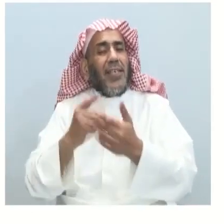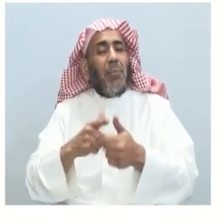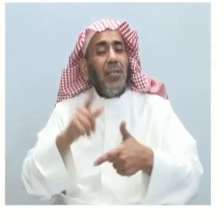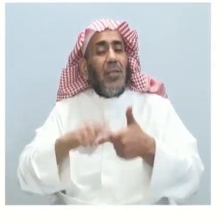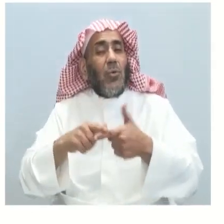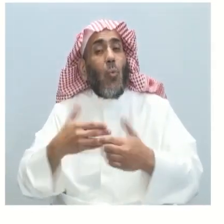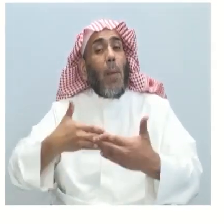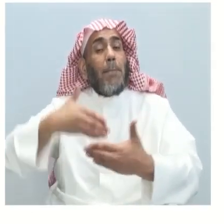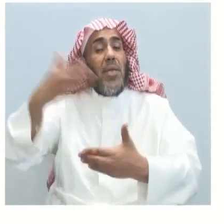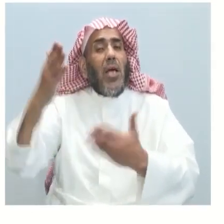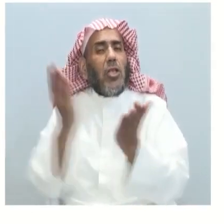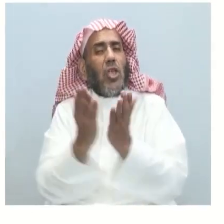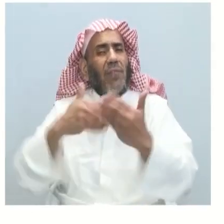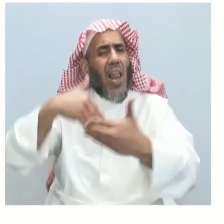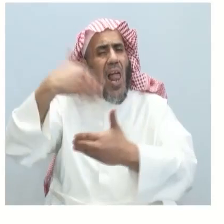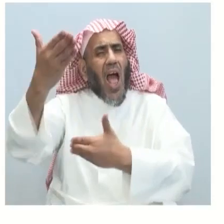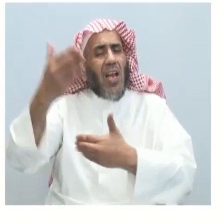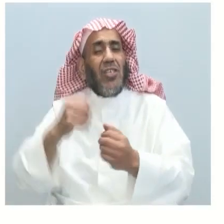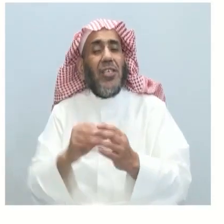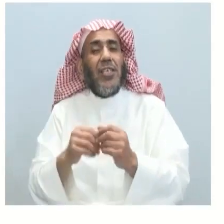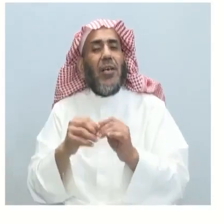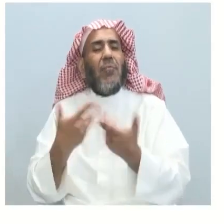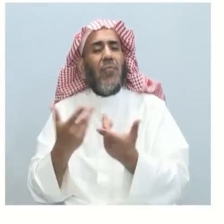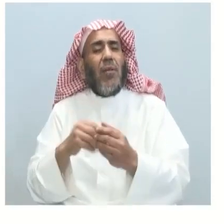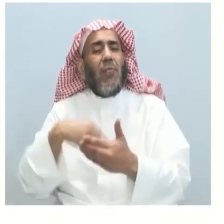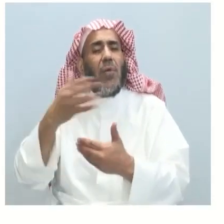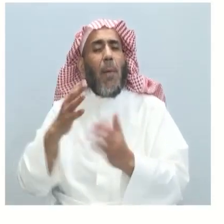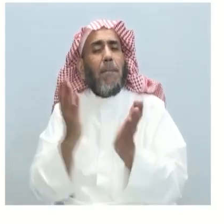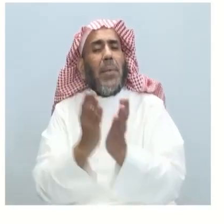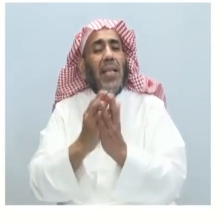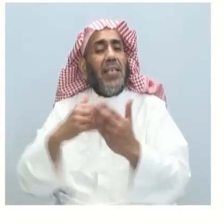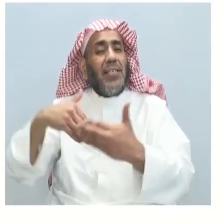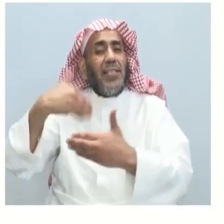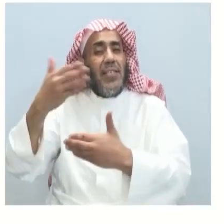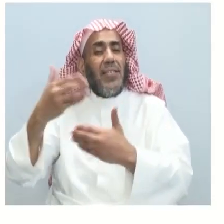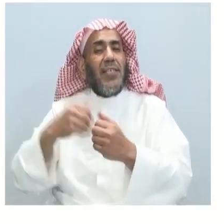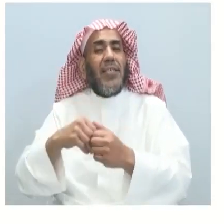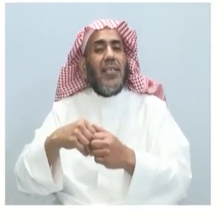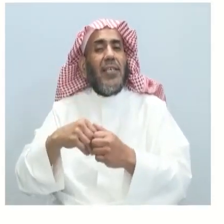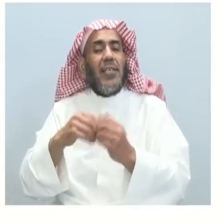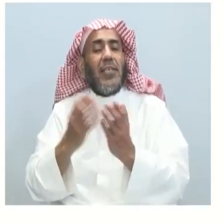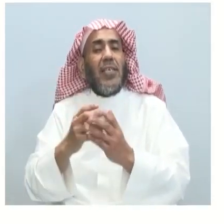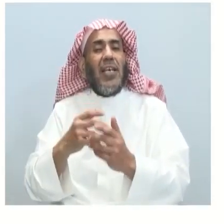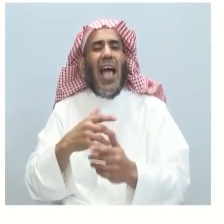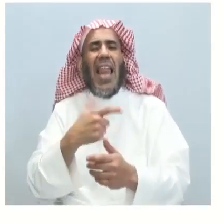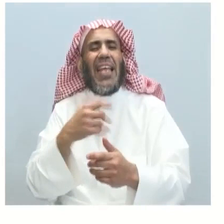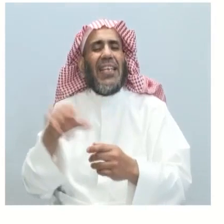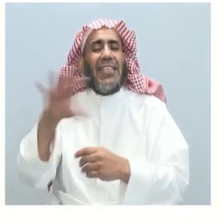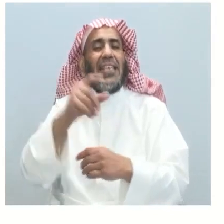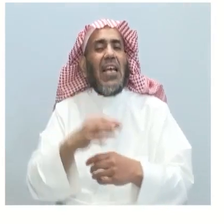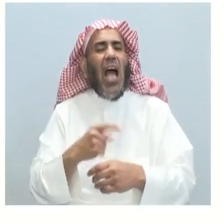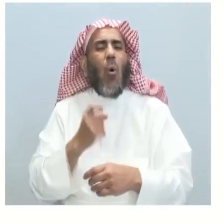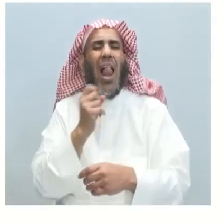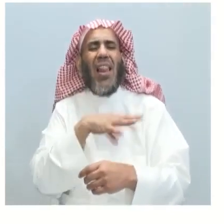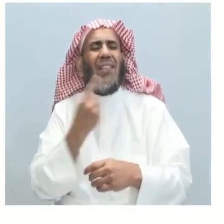والبعثات لما الدراسه في في في مدارس الانجليزيه سواء الانجليزيه والفرنسيه